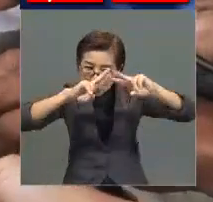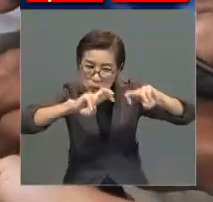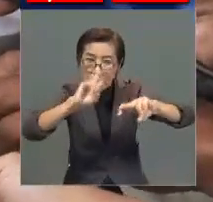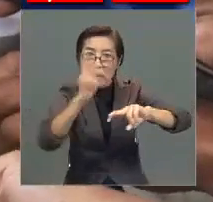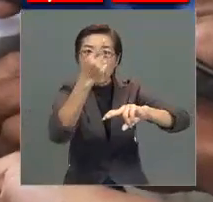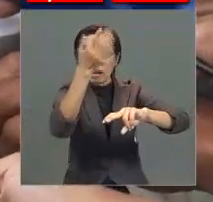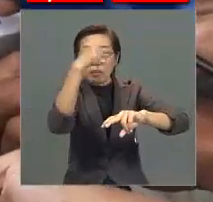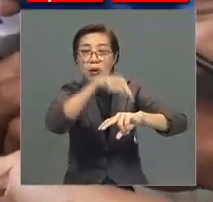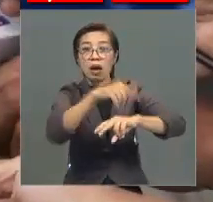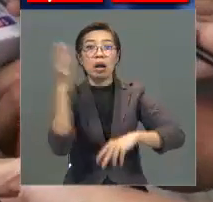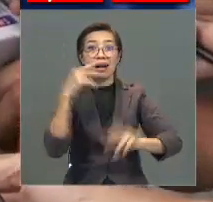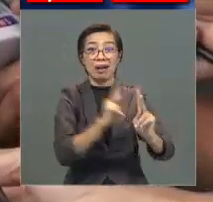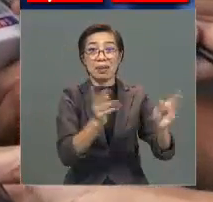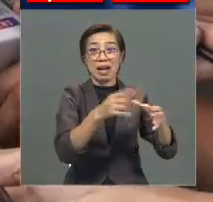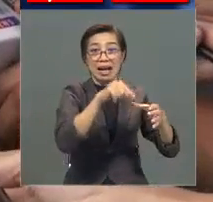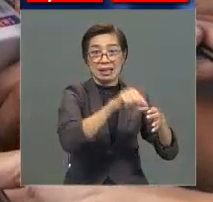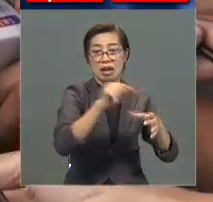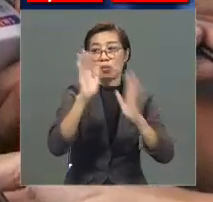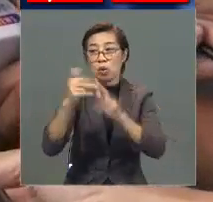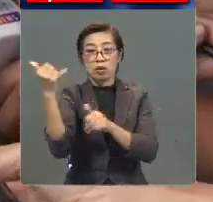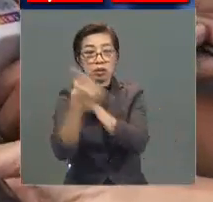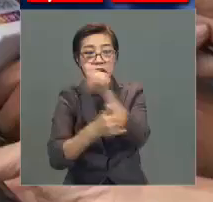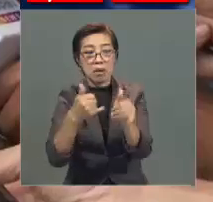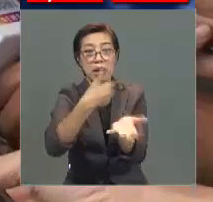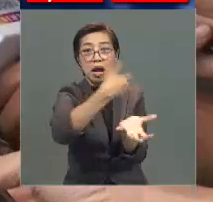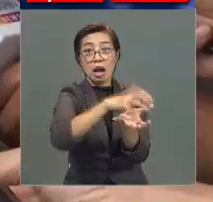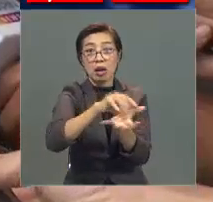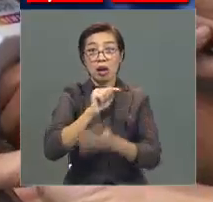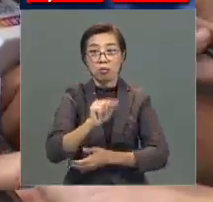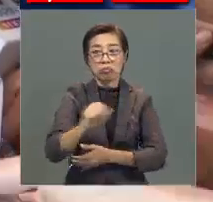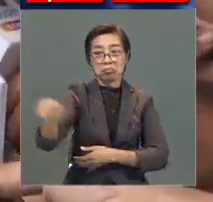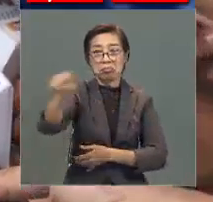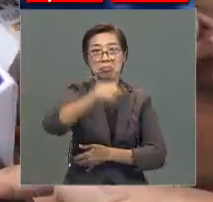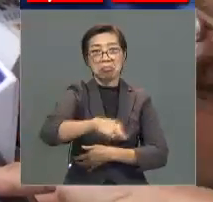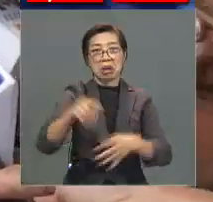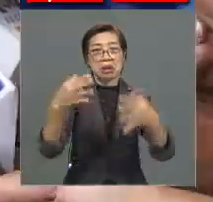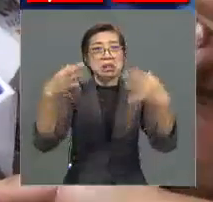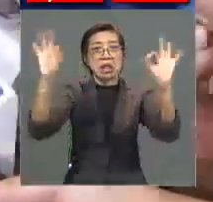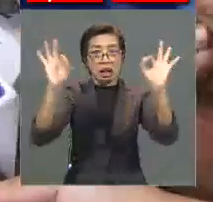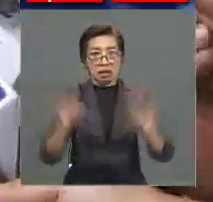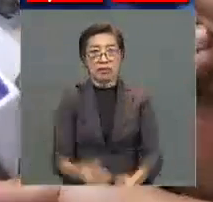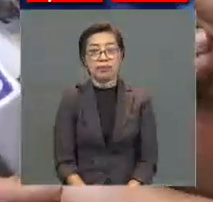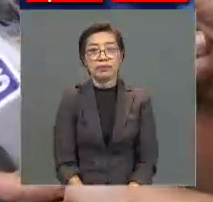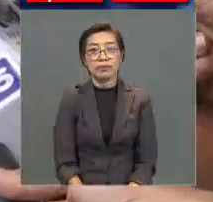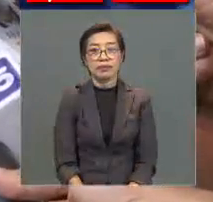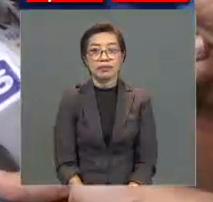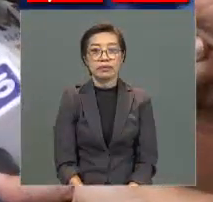ผู้ที่เข้าให้การกับคณะกรรมการตรวจสอบข้อเท็จจริงและข้อกฎหมายต่างเป็นอิสระต่อกันอ่ะ